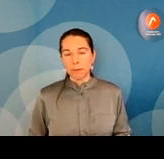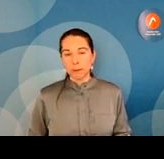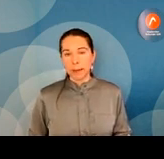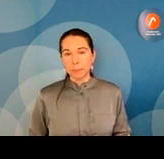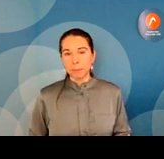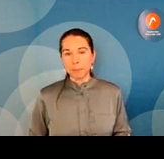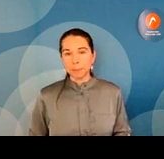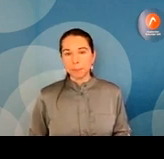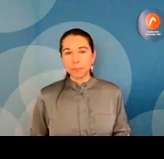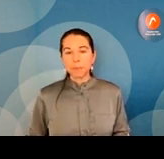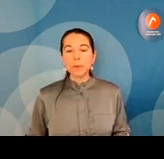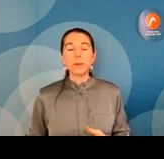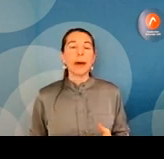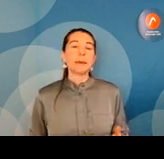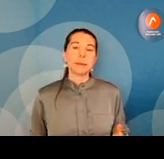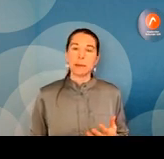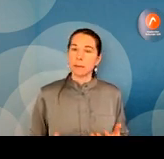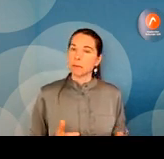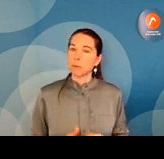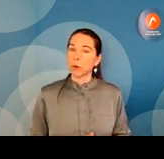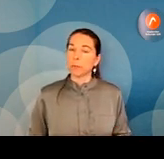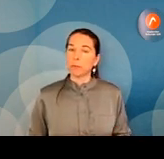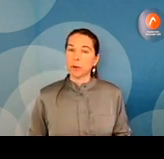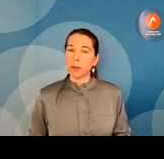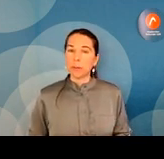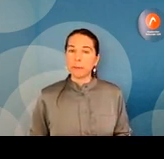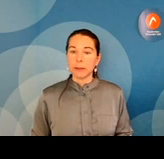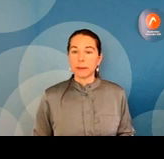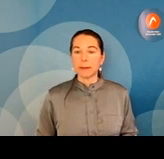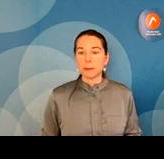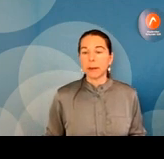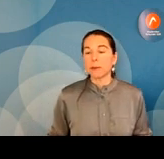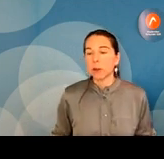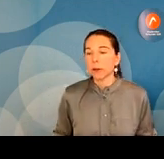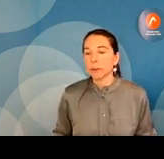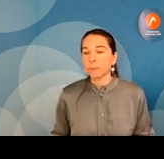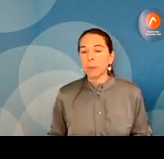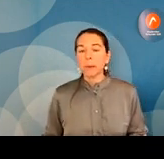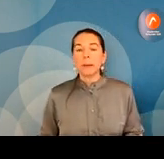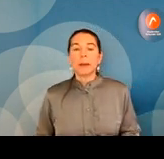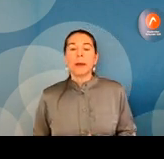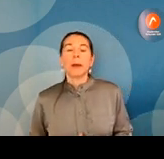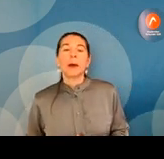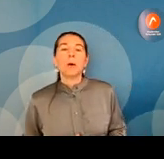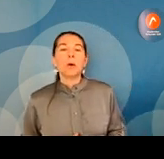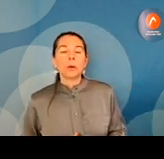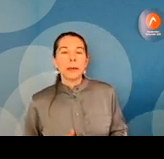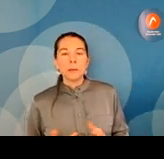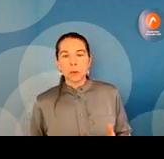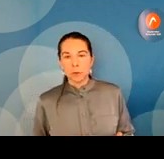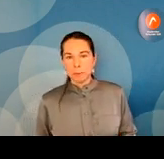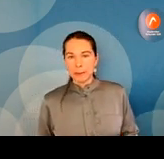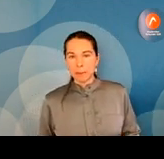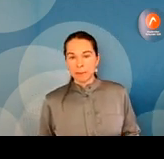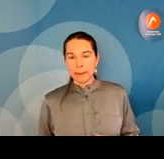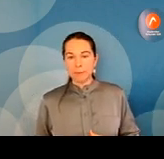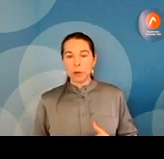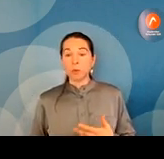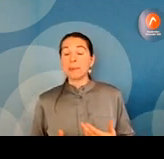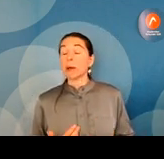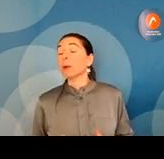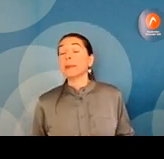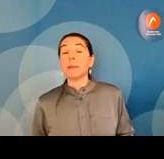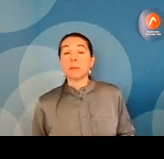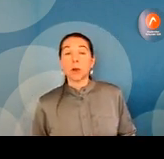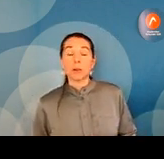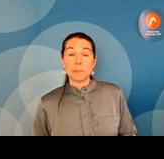och nödvändiga. Det här står om i förarbetena till diskrimineringslagen. Och en sån bestämmelse kan